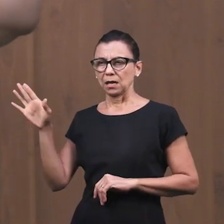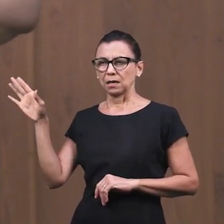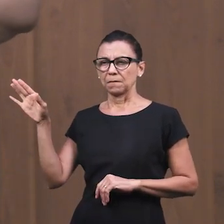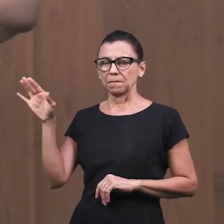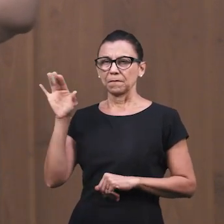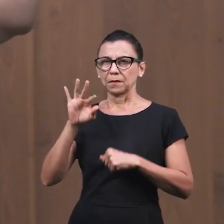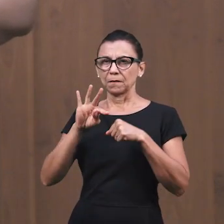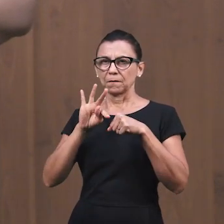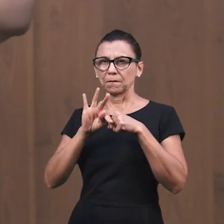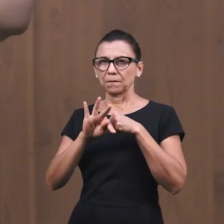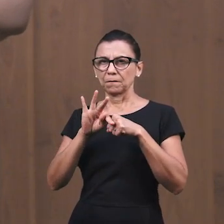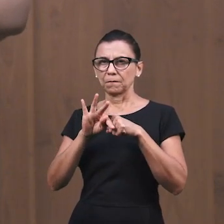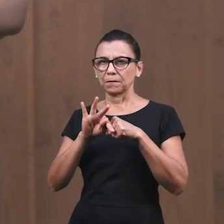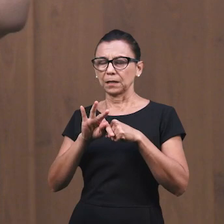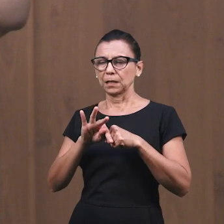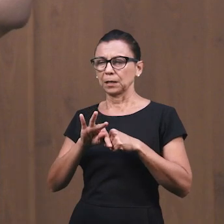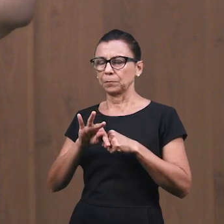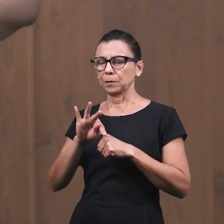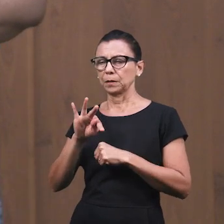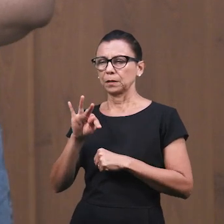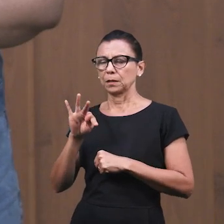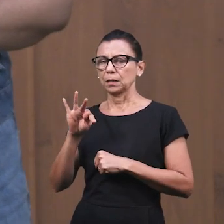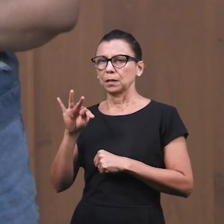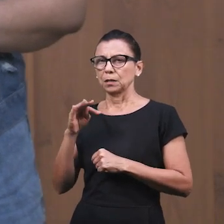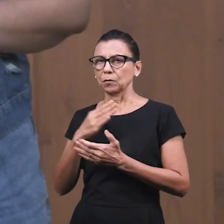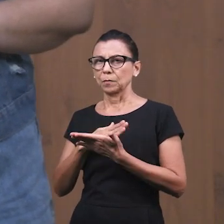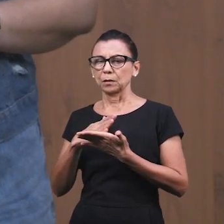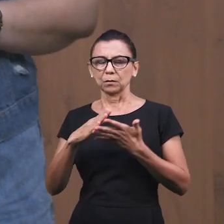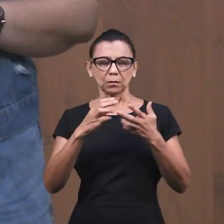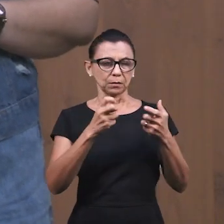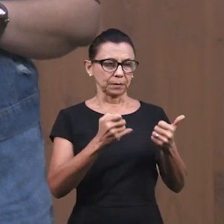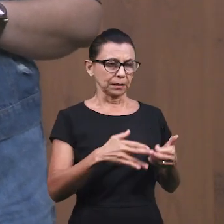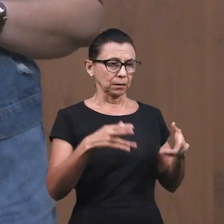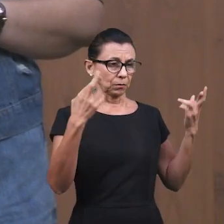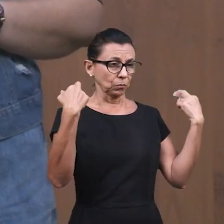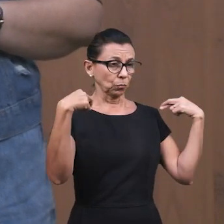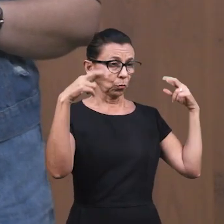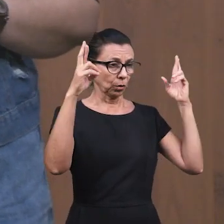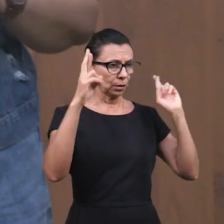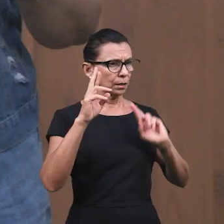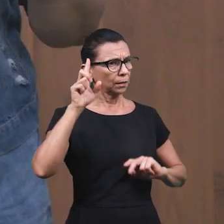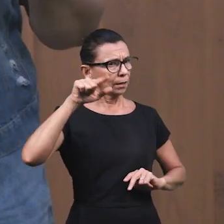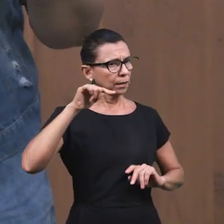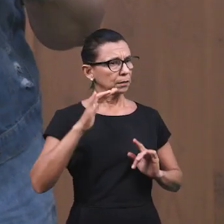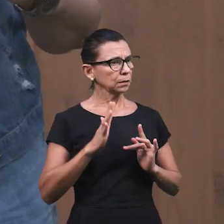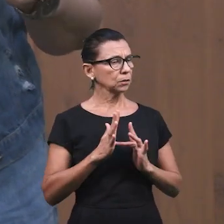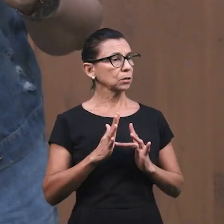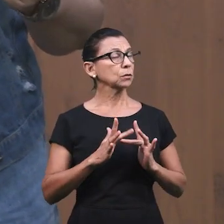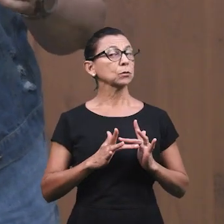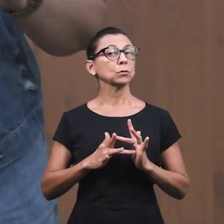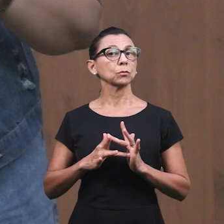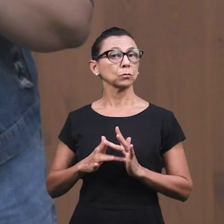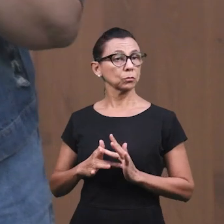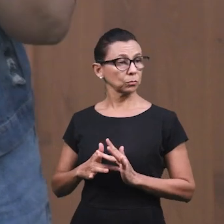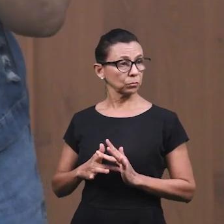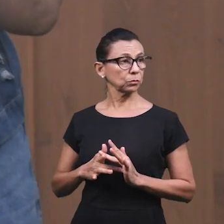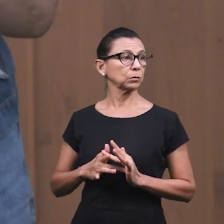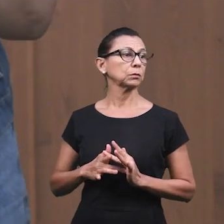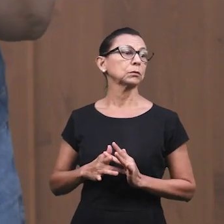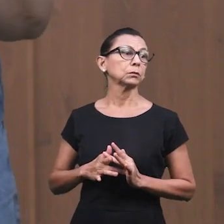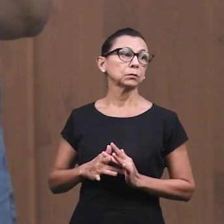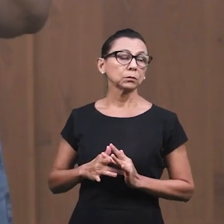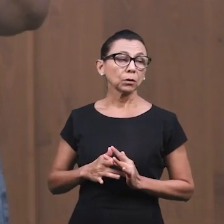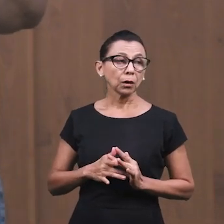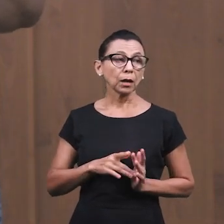notre personne? Philippe, rempli du Saint-Esprit, a commencé à expliquer. Donc, cet agneau dont parle, c'est la parole de Dieu, c'est